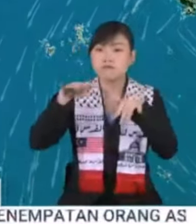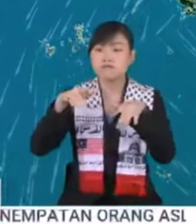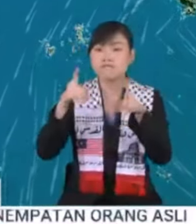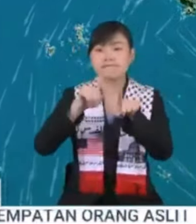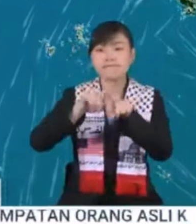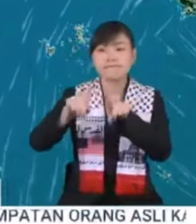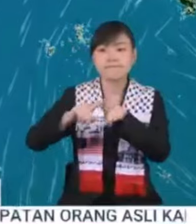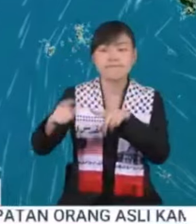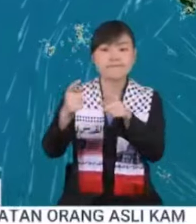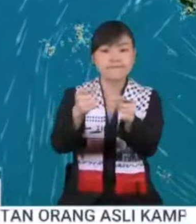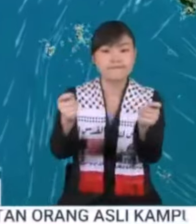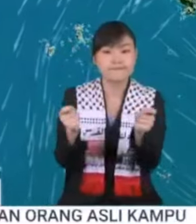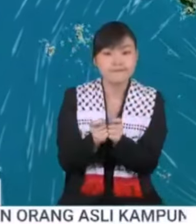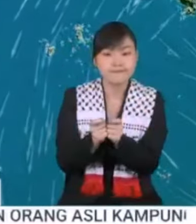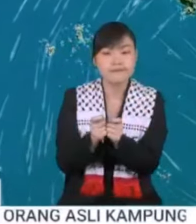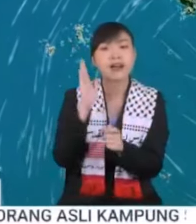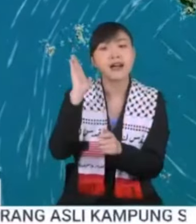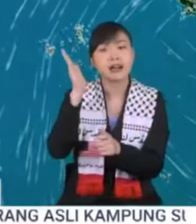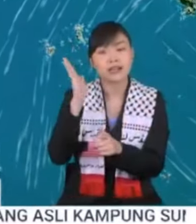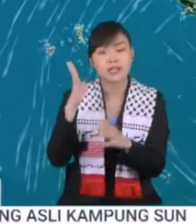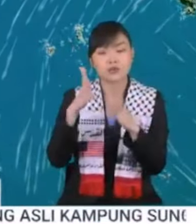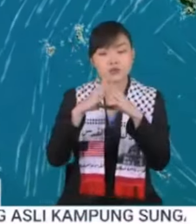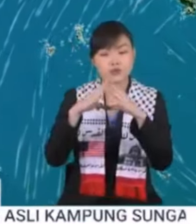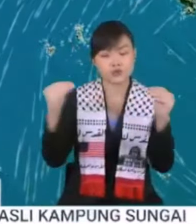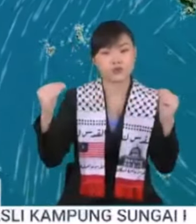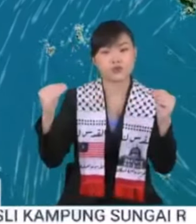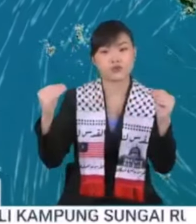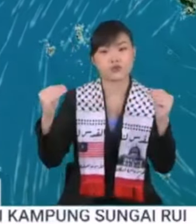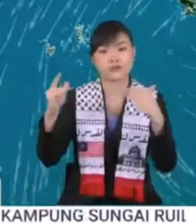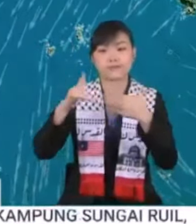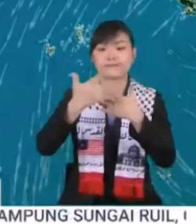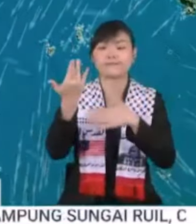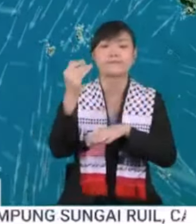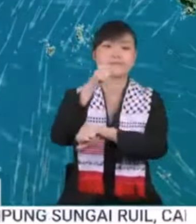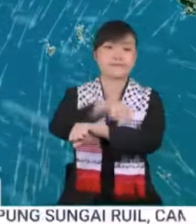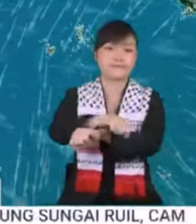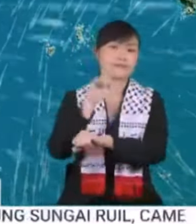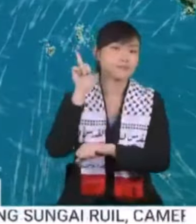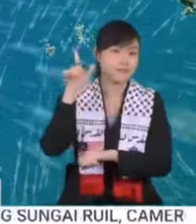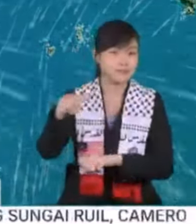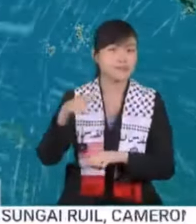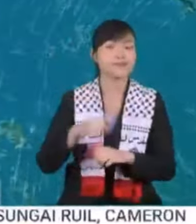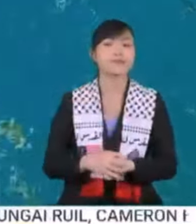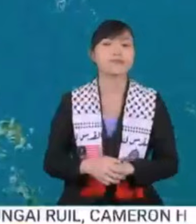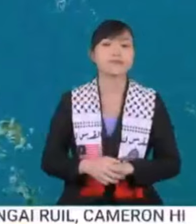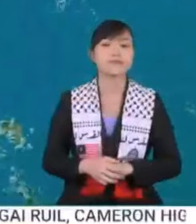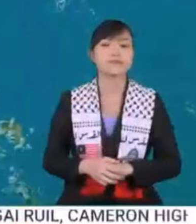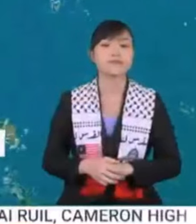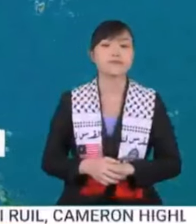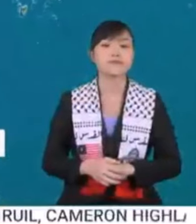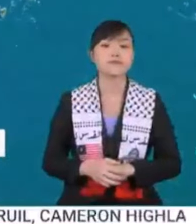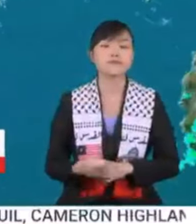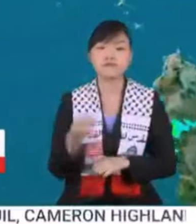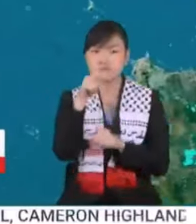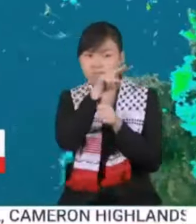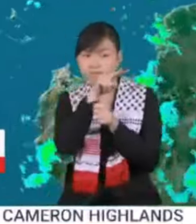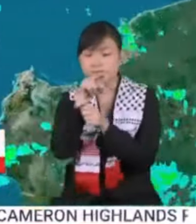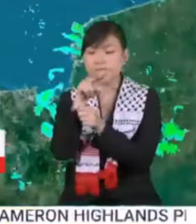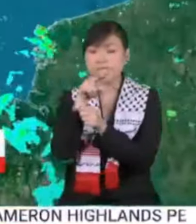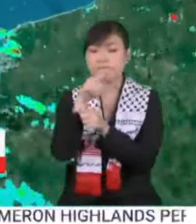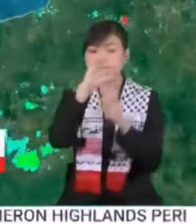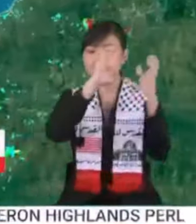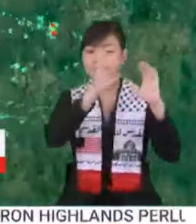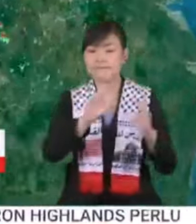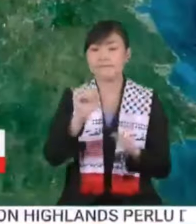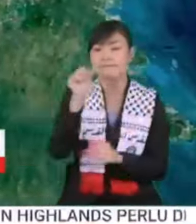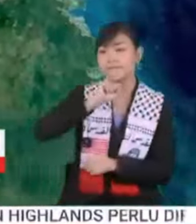kawasan ini walau bagaimanapun dijangka akan beransur reda menjelang awal malam nanti. Untuk tinjauan cuaca semasa bagi negeri Sabah